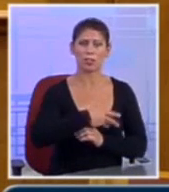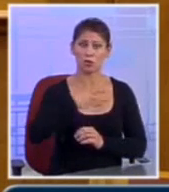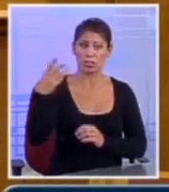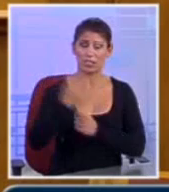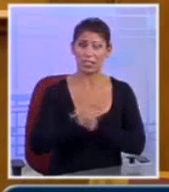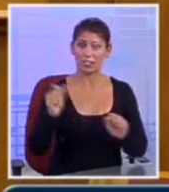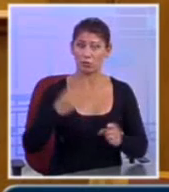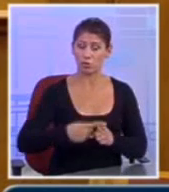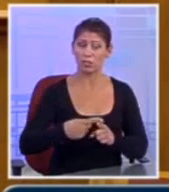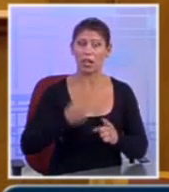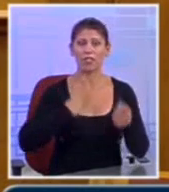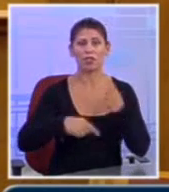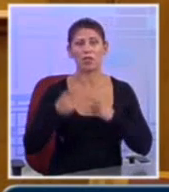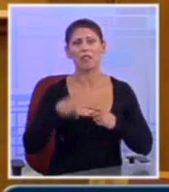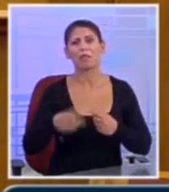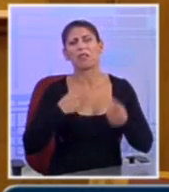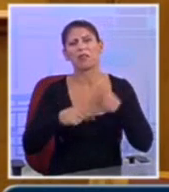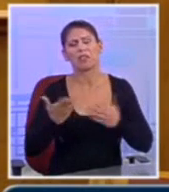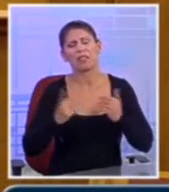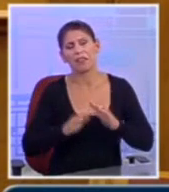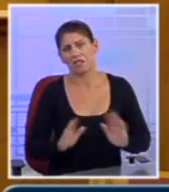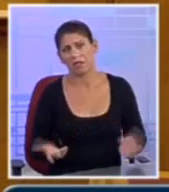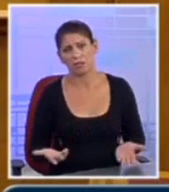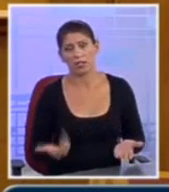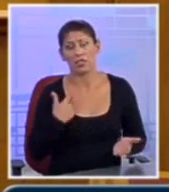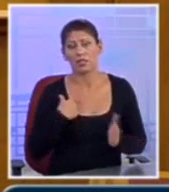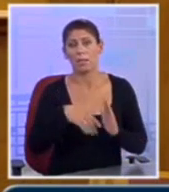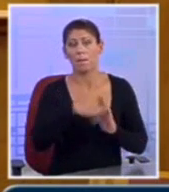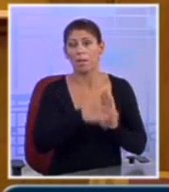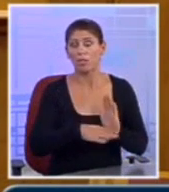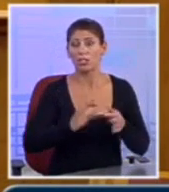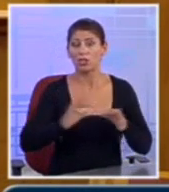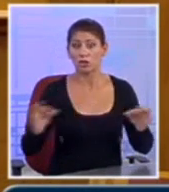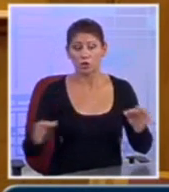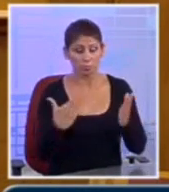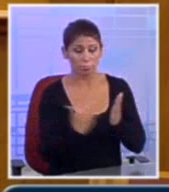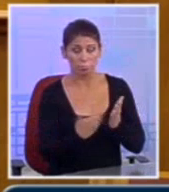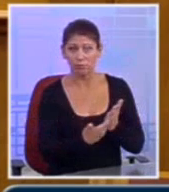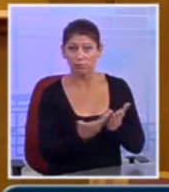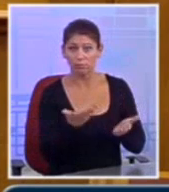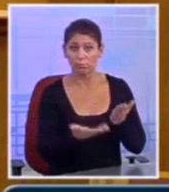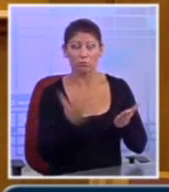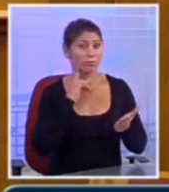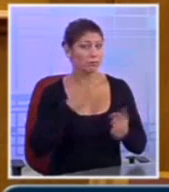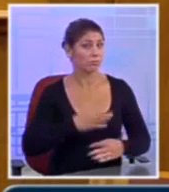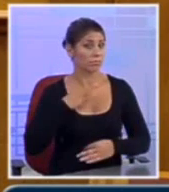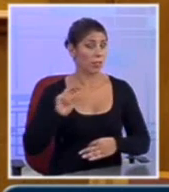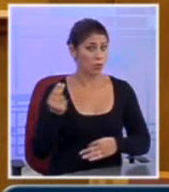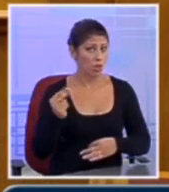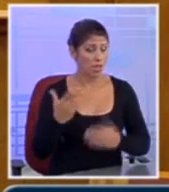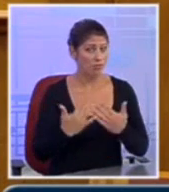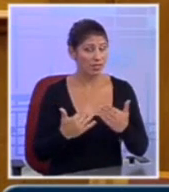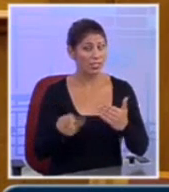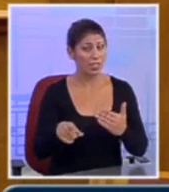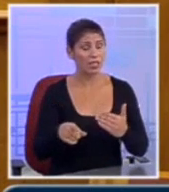να δικαιολογήσουν τα αδικαιολόγητα, διότι με όρους ιστορικής αποτίμησης, κυρίες και κύριοι βουλευτές, έχει αποφανθεί ο